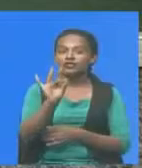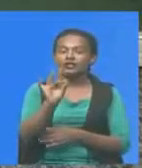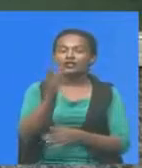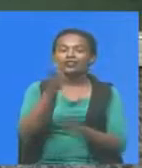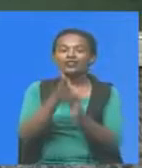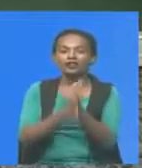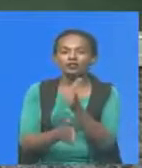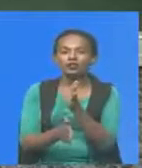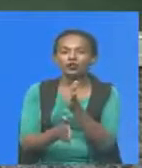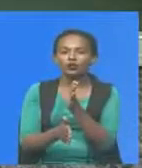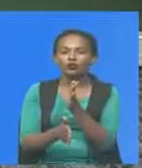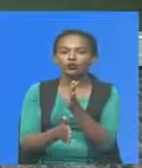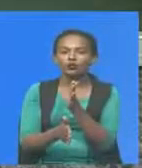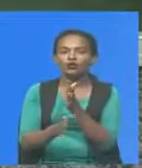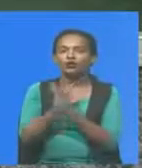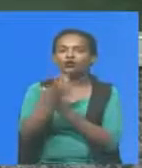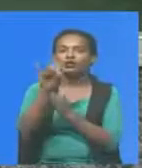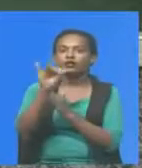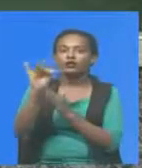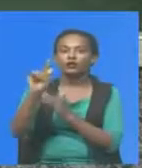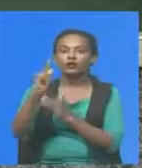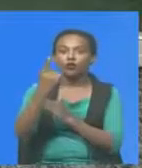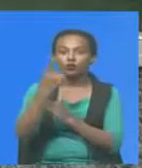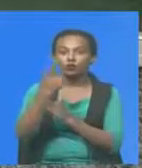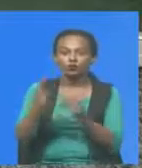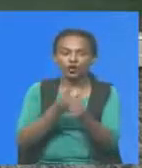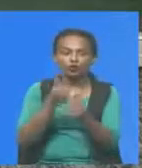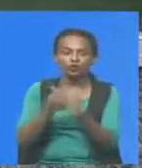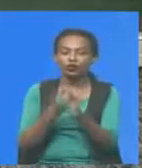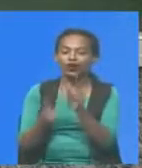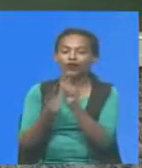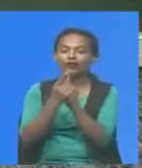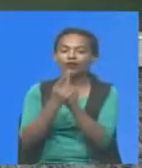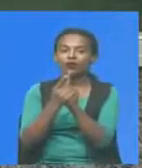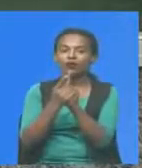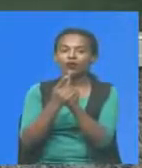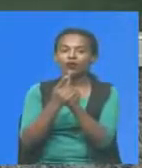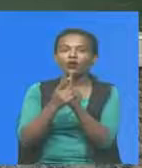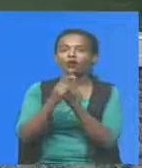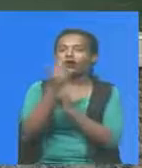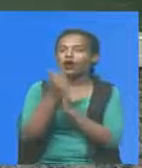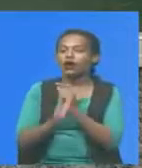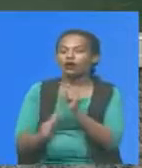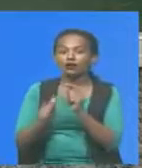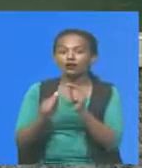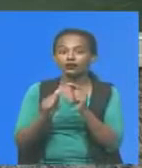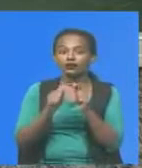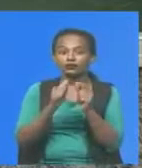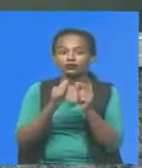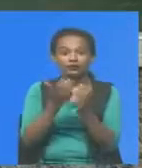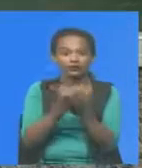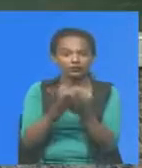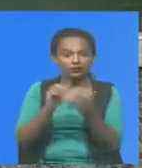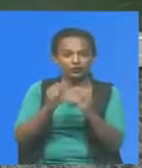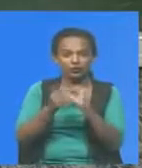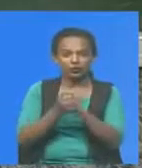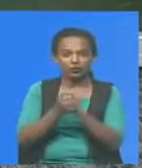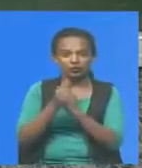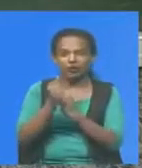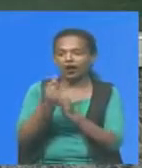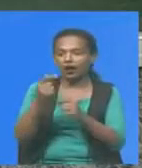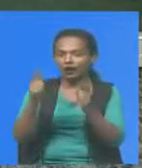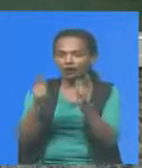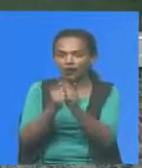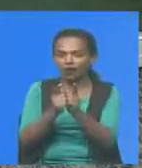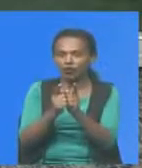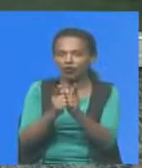የተከሰተውን ኤሊኖን ተከትሎ ያጋጠመው የአየር ንብረት ለውጥ ያስከተለው የምርት መቀነስ